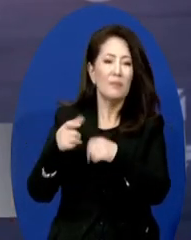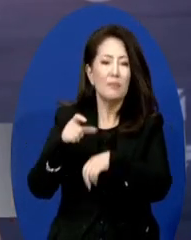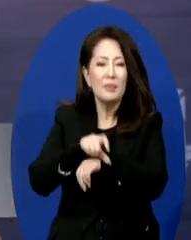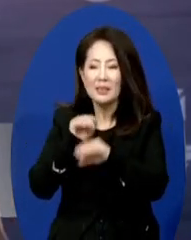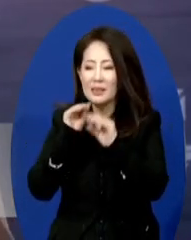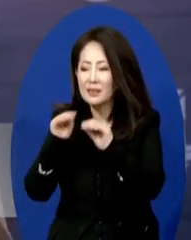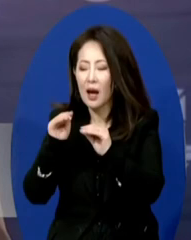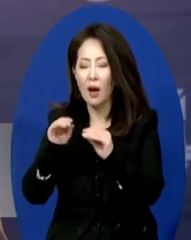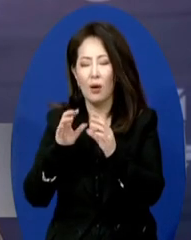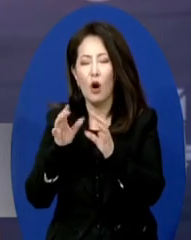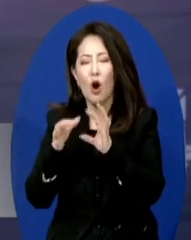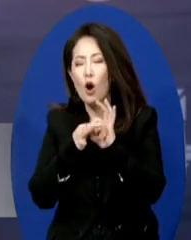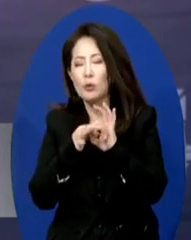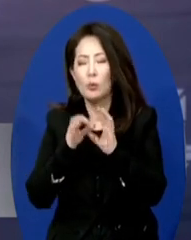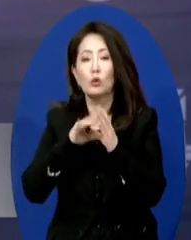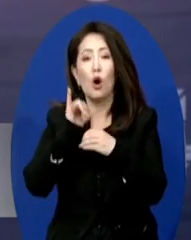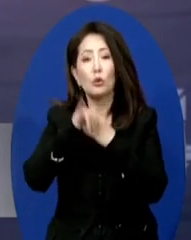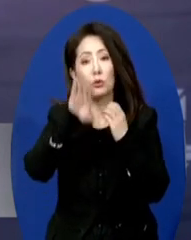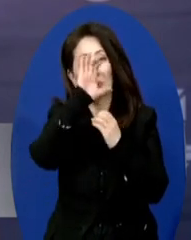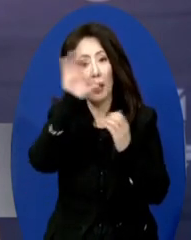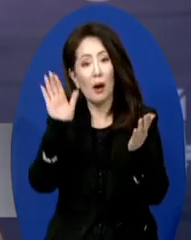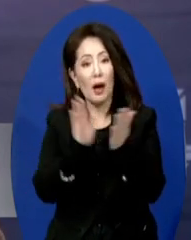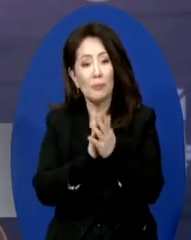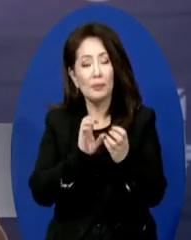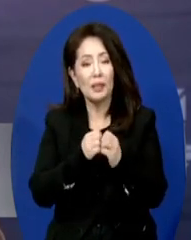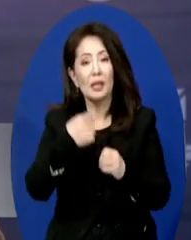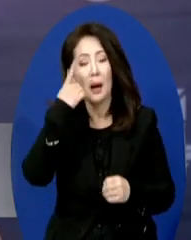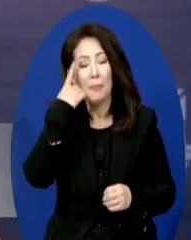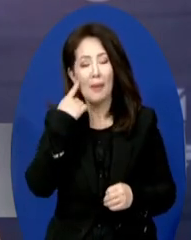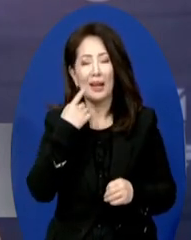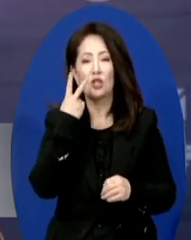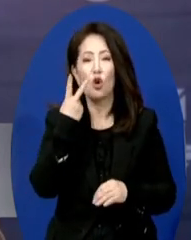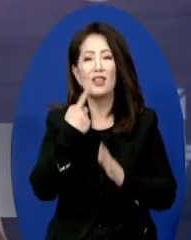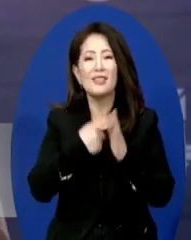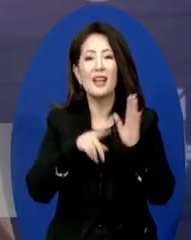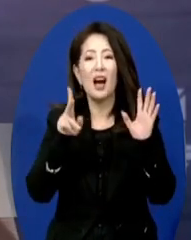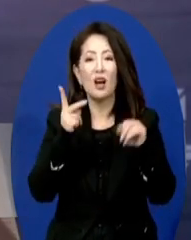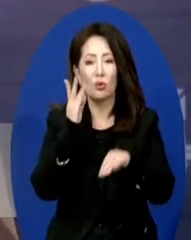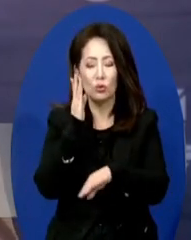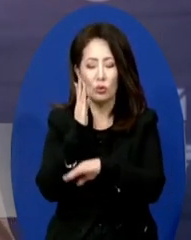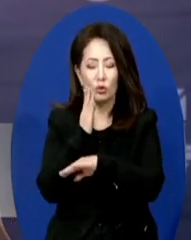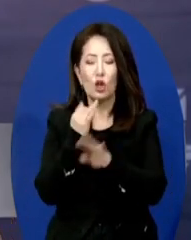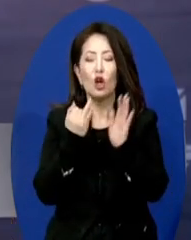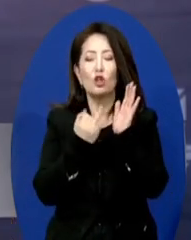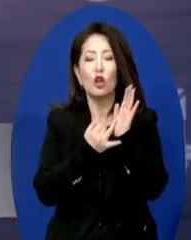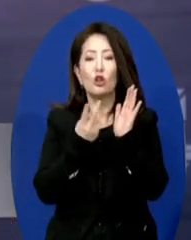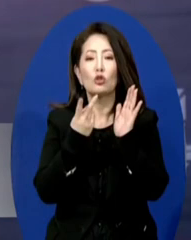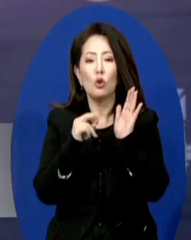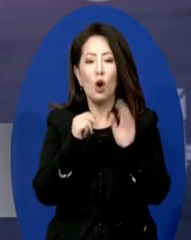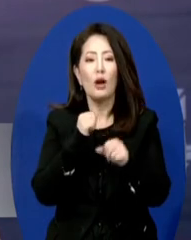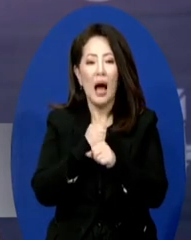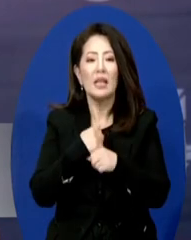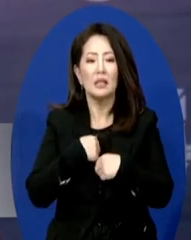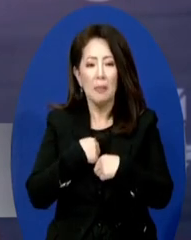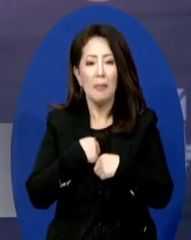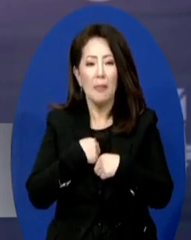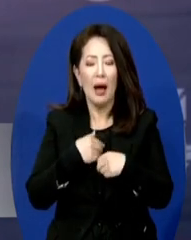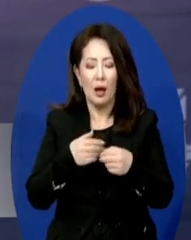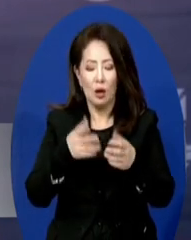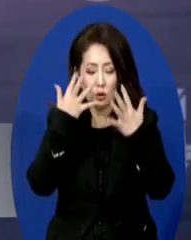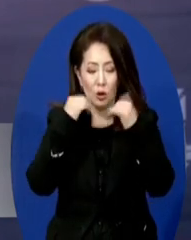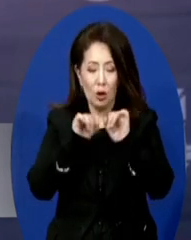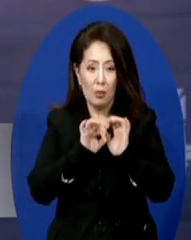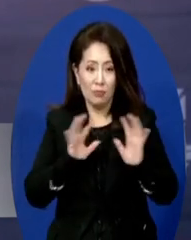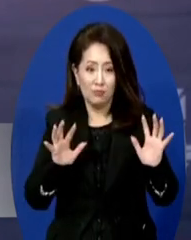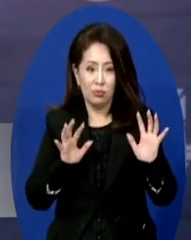чиглэлийн ажлуудыг нь олон улсын байгууллагуудаа хамтарч хийх чинь. За маргааш ихэд бол 12-нд бол бид бол 720 ажлын байрыг бол яг энэ зохион байгуулж